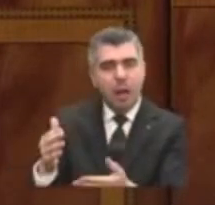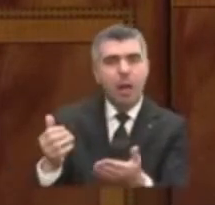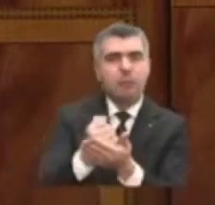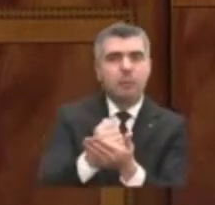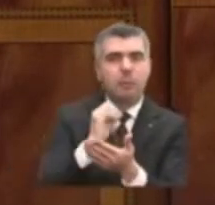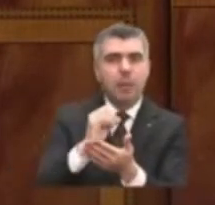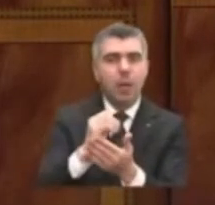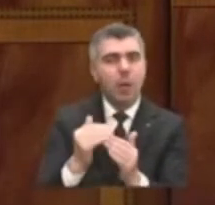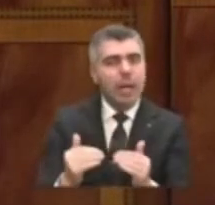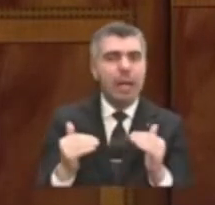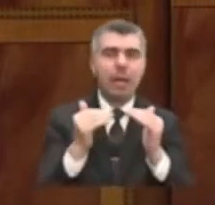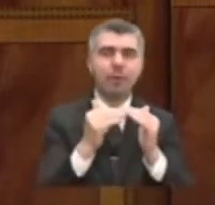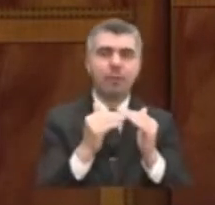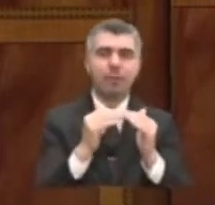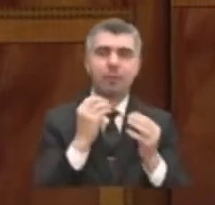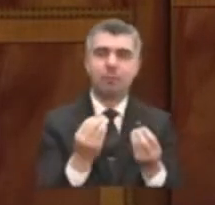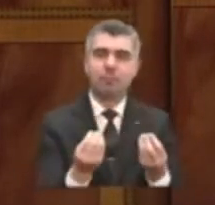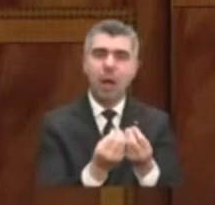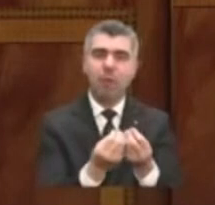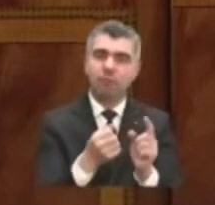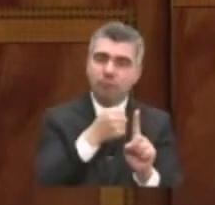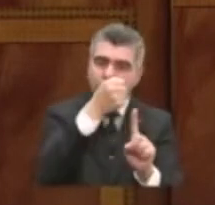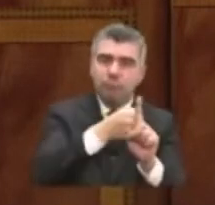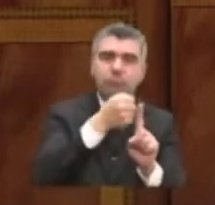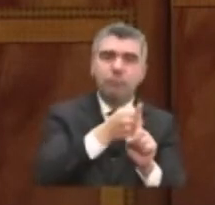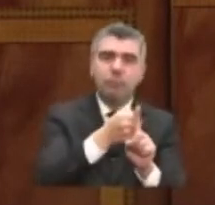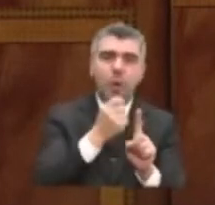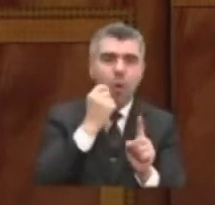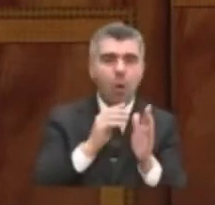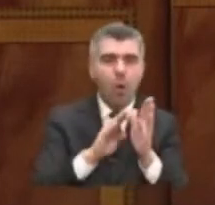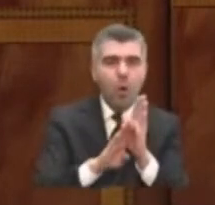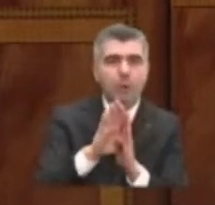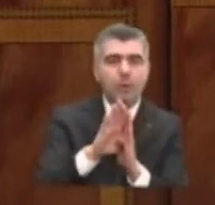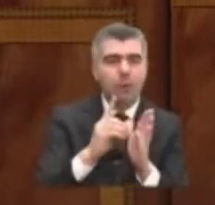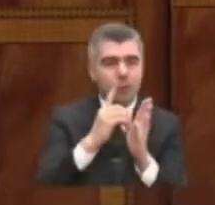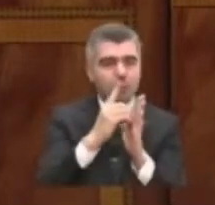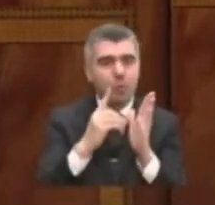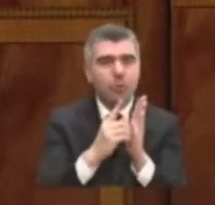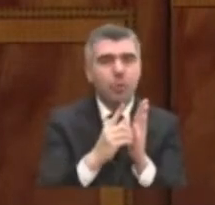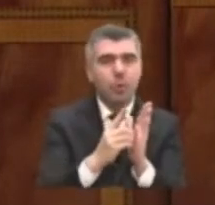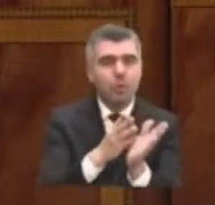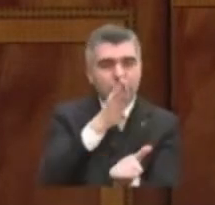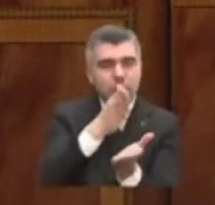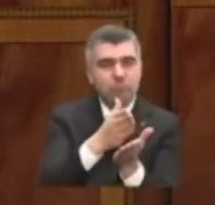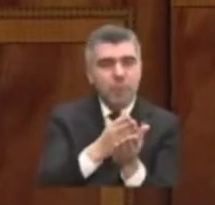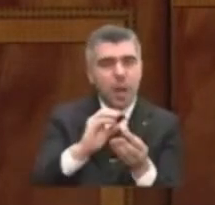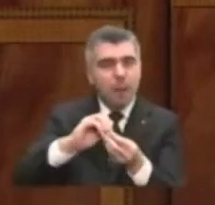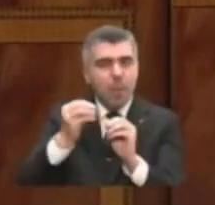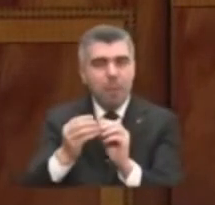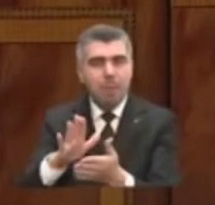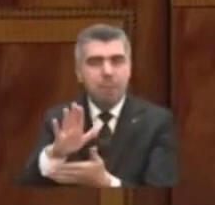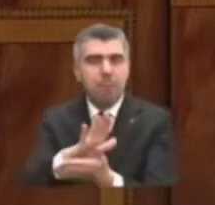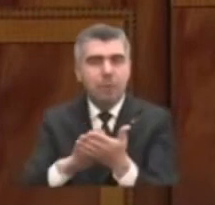لا يعادله الا حفصه الكبير على مواصله اقرار الحقوق والحريات الدستوريه ومعالجه كل الاشكالات